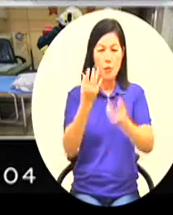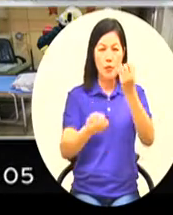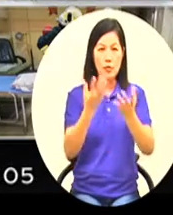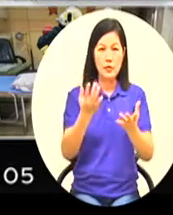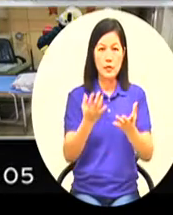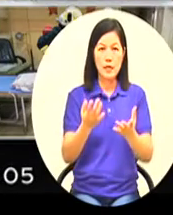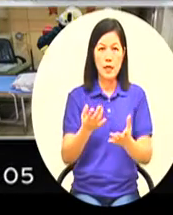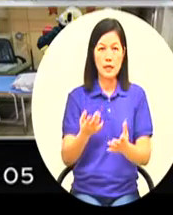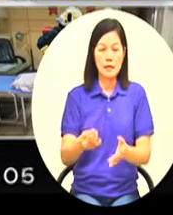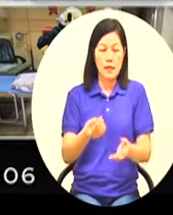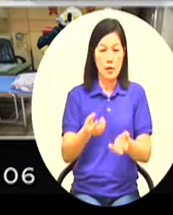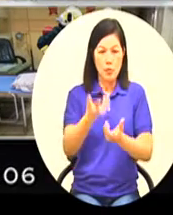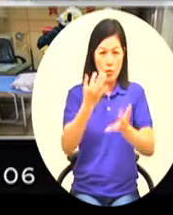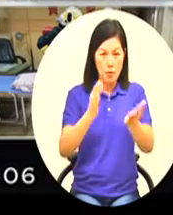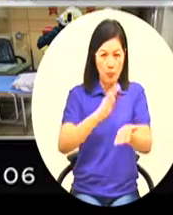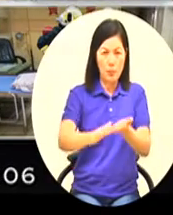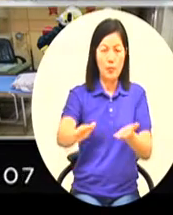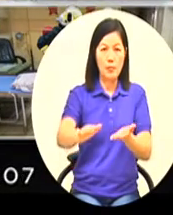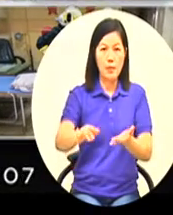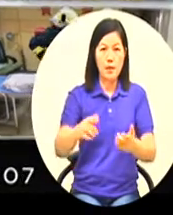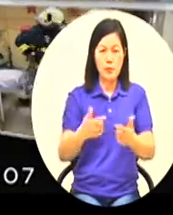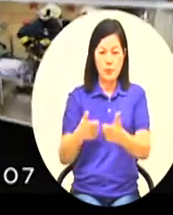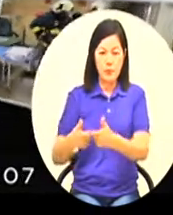火及避难引导等应变。